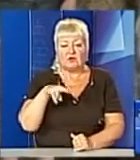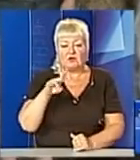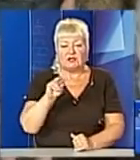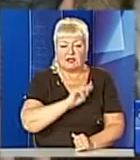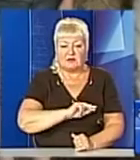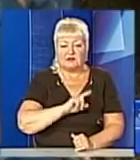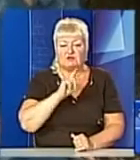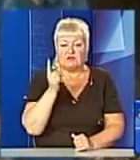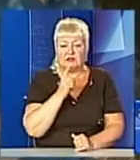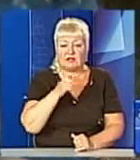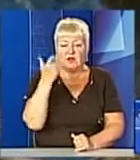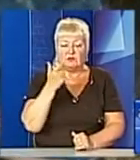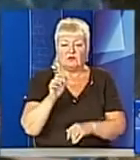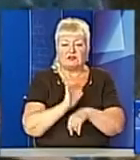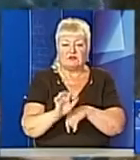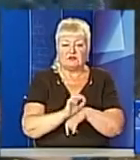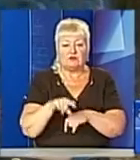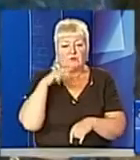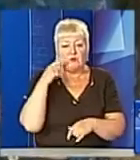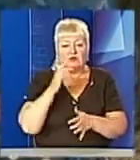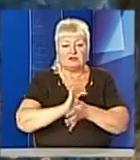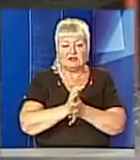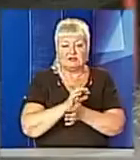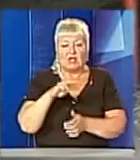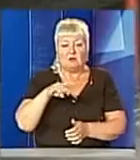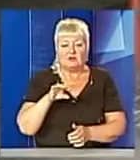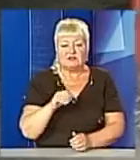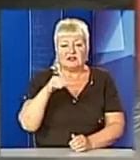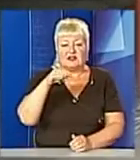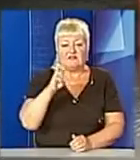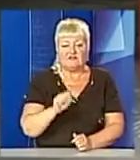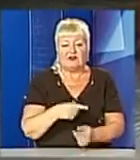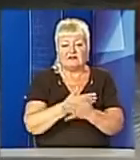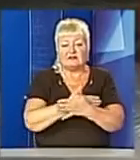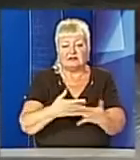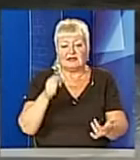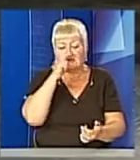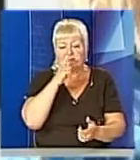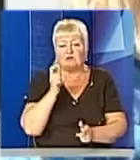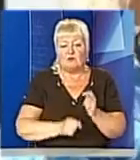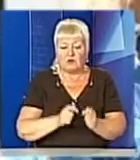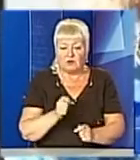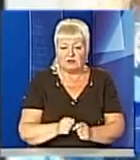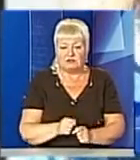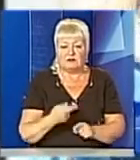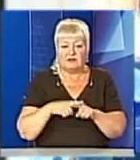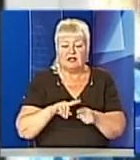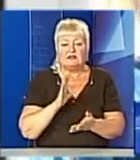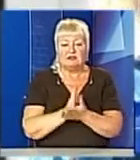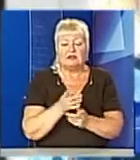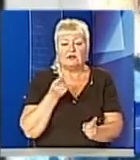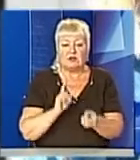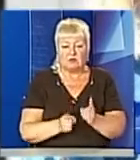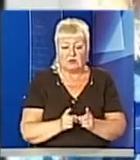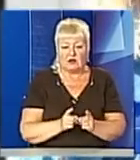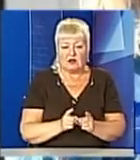майже рік. Господарі виготовляють тут молоді сири – моцарелу, фету, адагейський, кисломолочний та інші. Це є натуральна продукція,